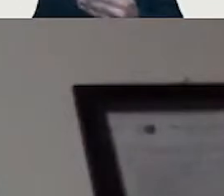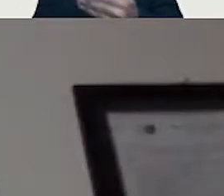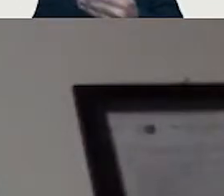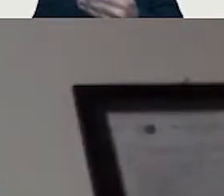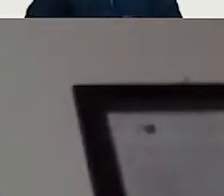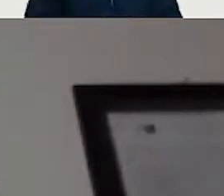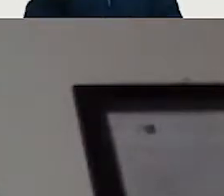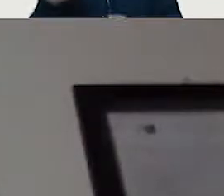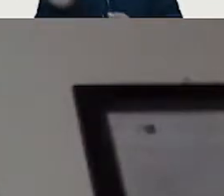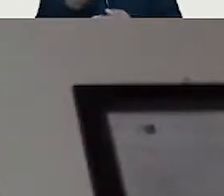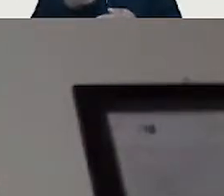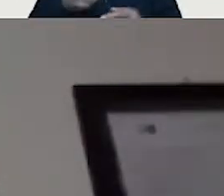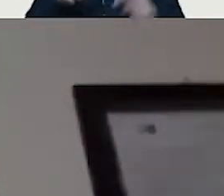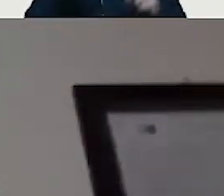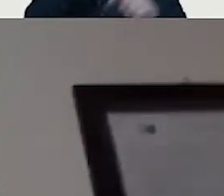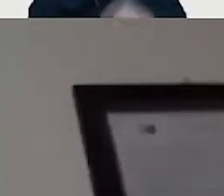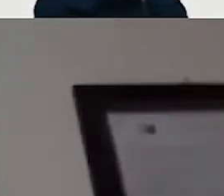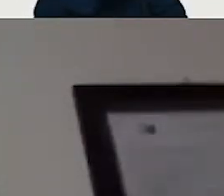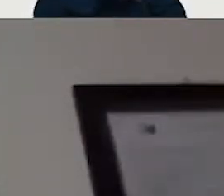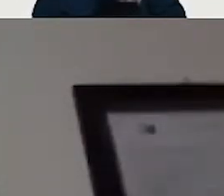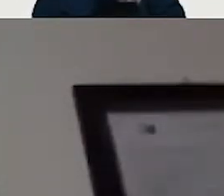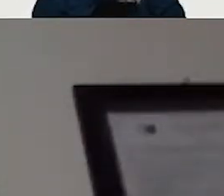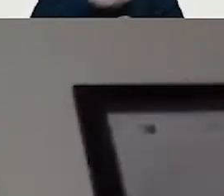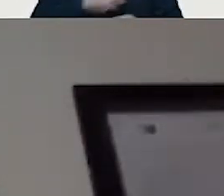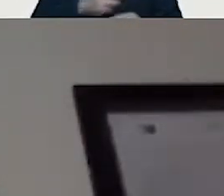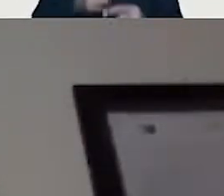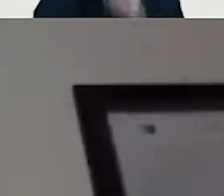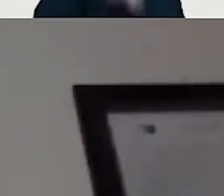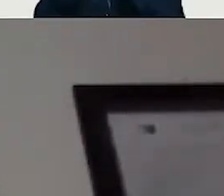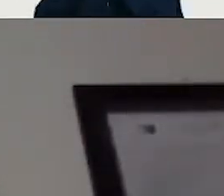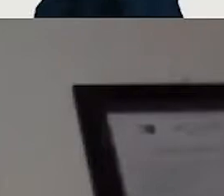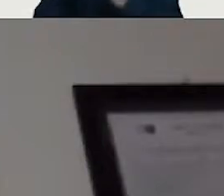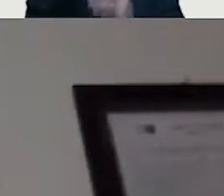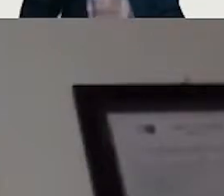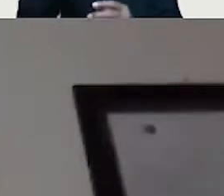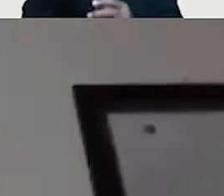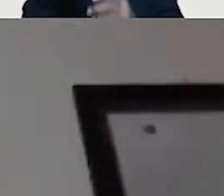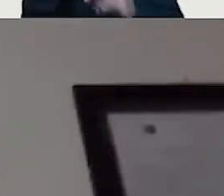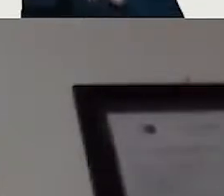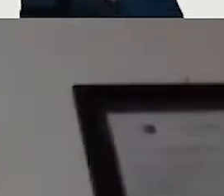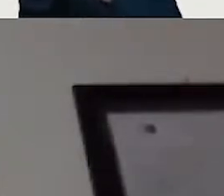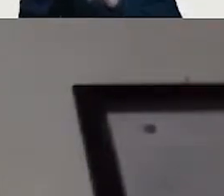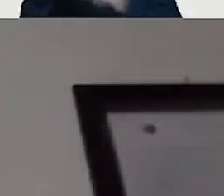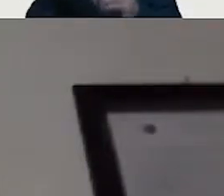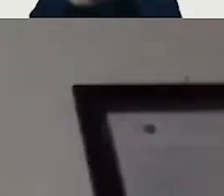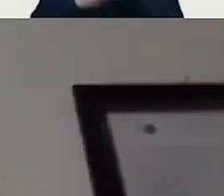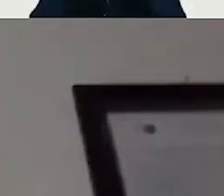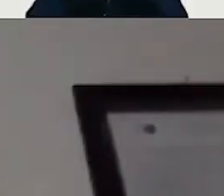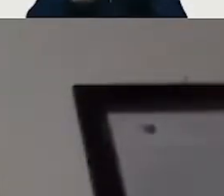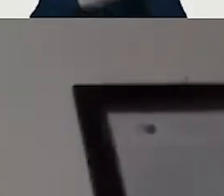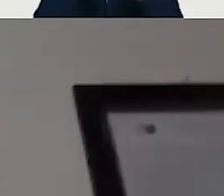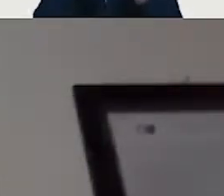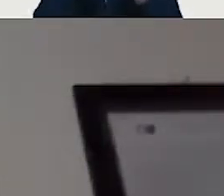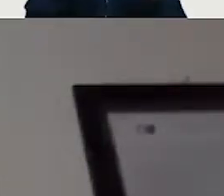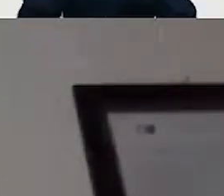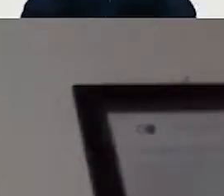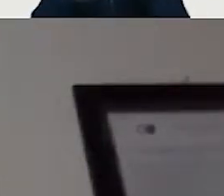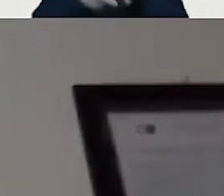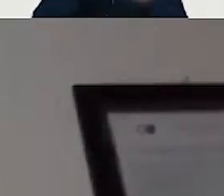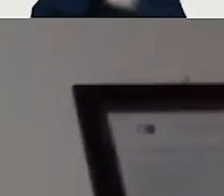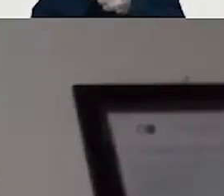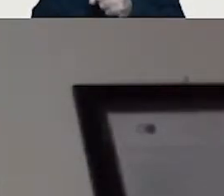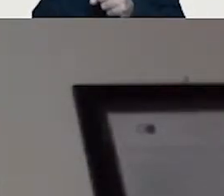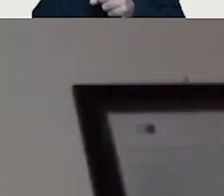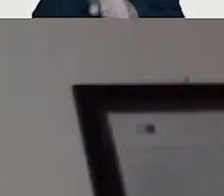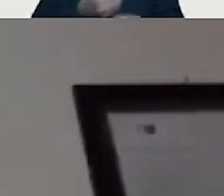teristimewa hambaMu pendeta jefman ulang yang akan menyampaikan pekabaran pada malam hari ini kami serahkan segala sesuatu dalam